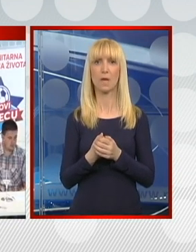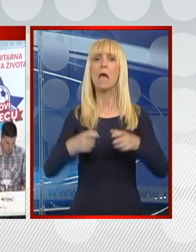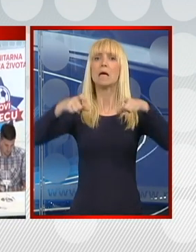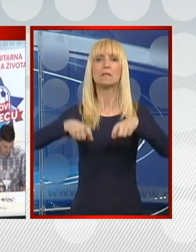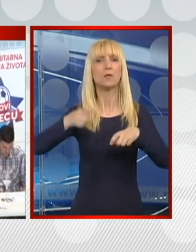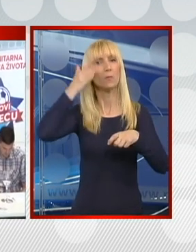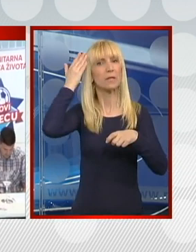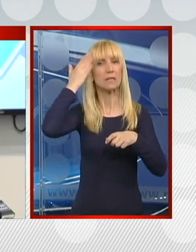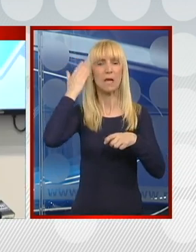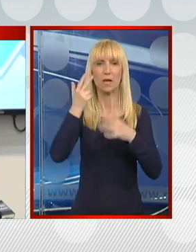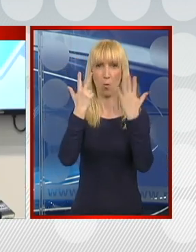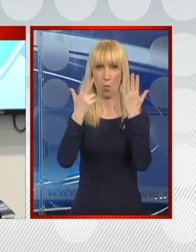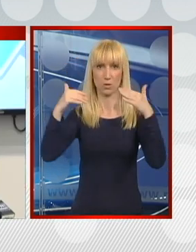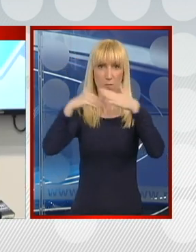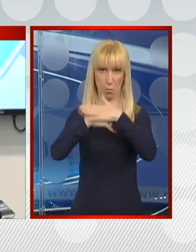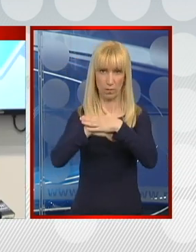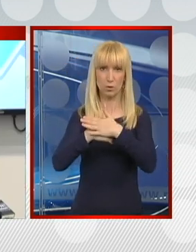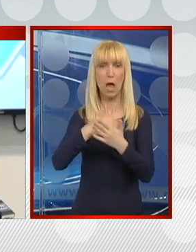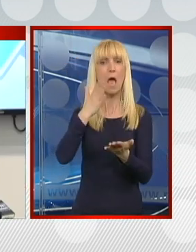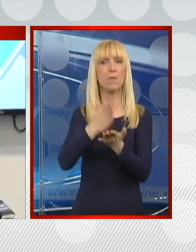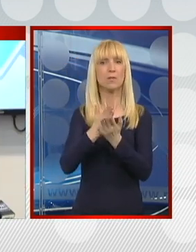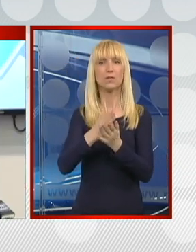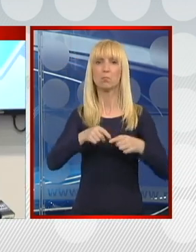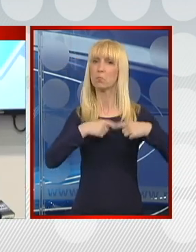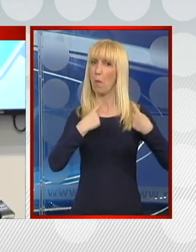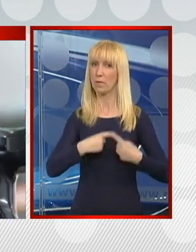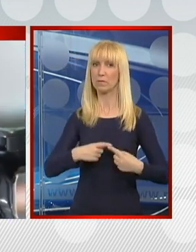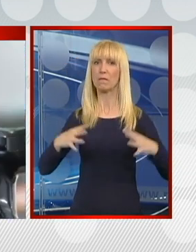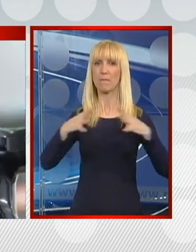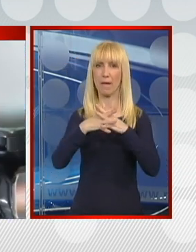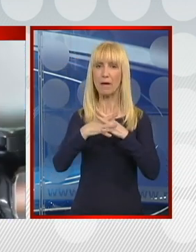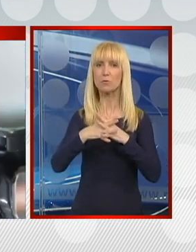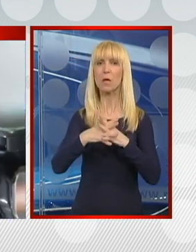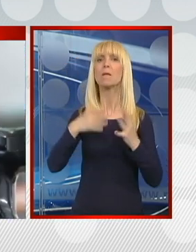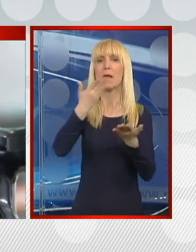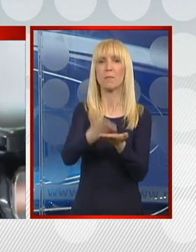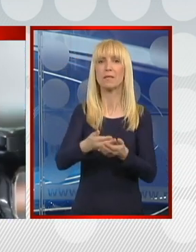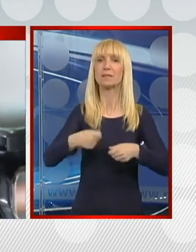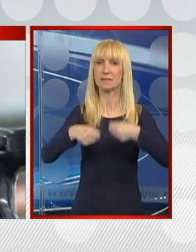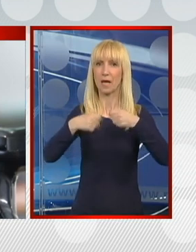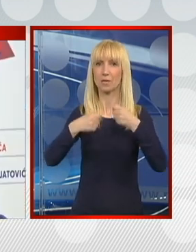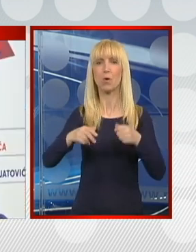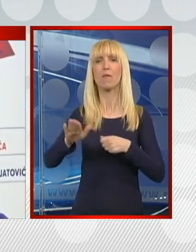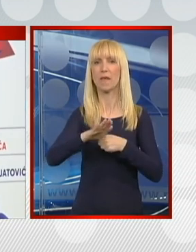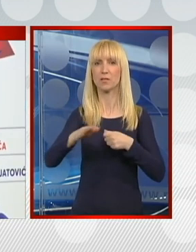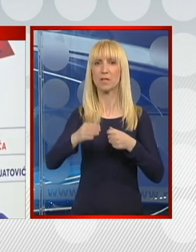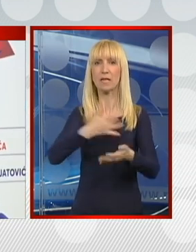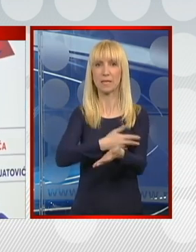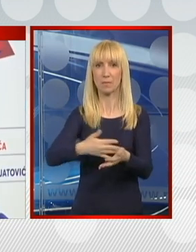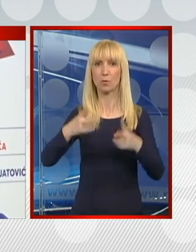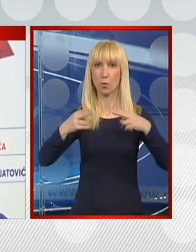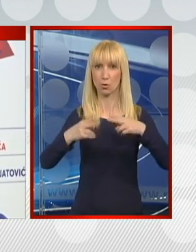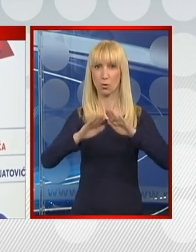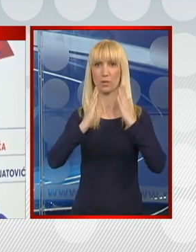Na stadionu Partizana od 20 časova odigraće se humanitarni meč namenjen izgradnji dečije hemato-onkološkog odeljenja u